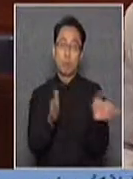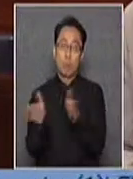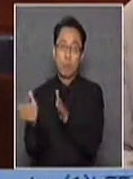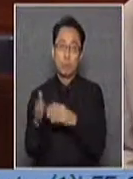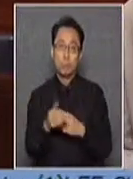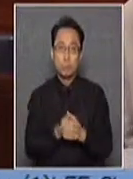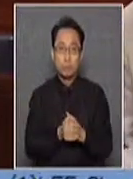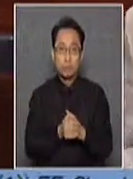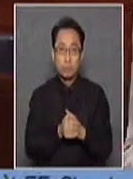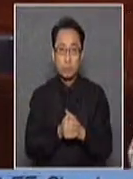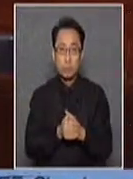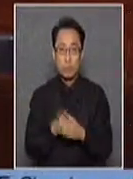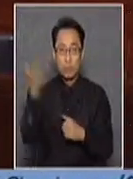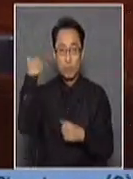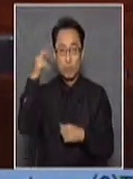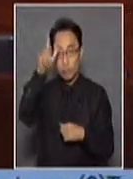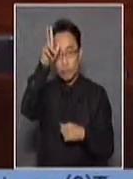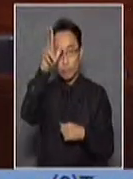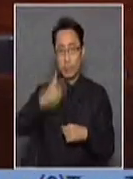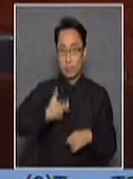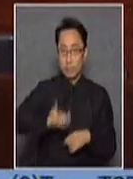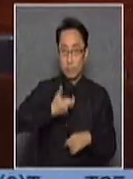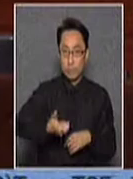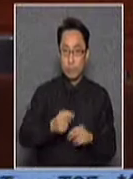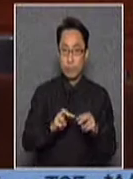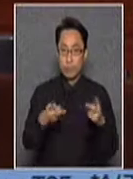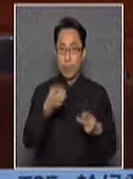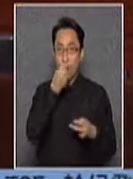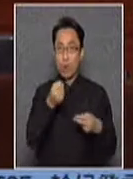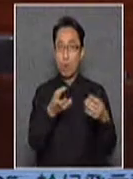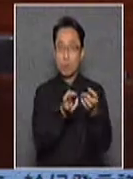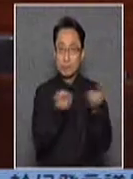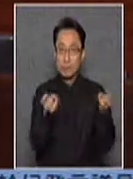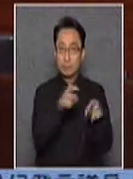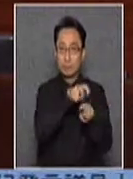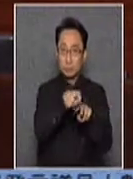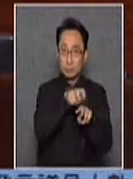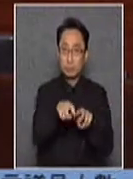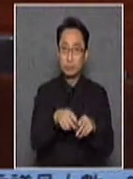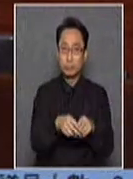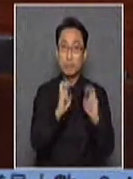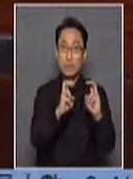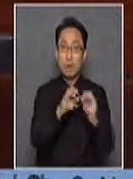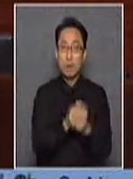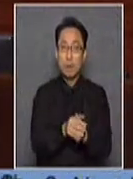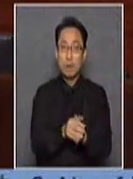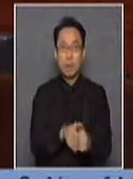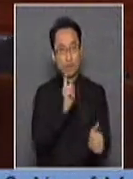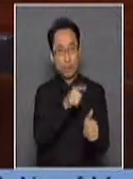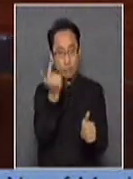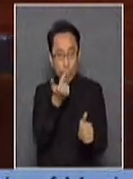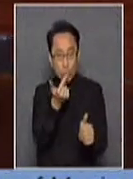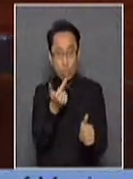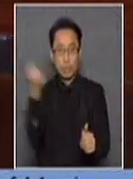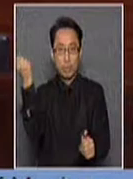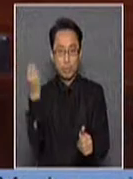斷增加呢個嘅資源發展呢個港島線，鐵路嘅港島線，我已經係強烈批評，甚至有多次場合咧，